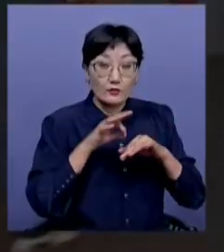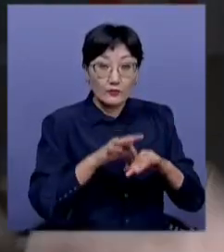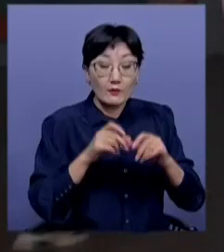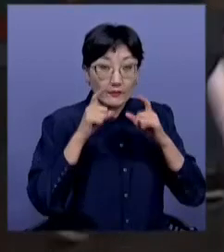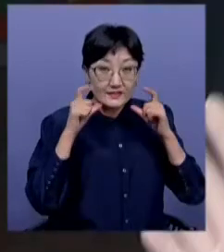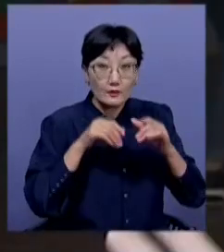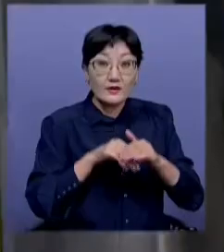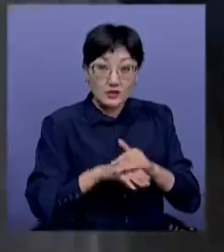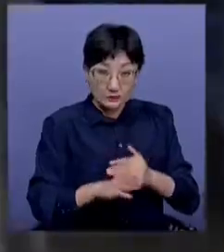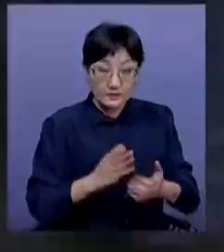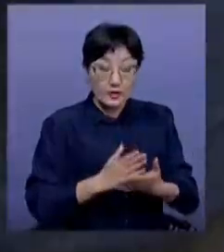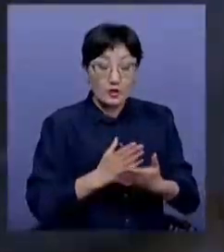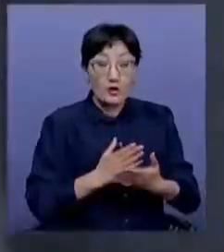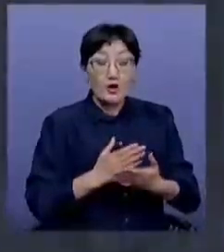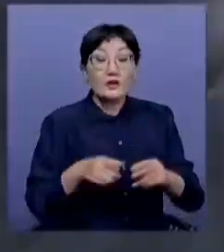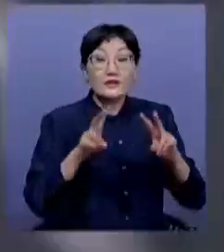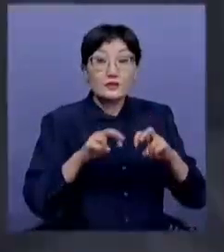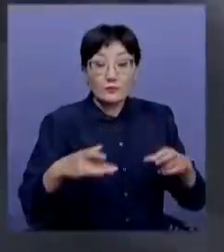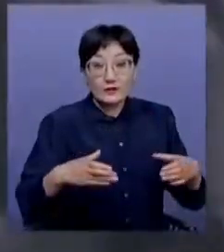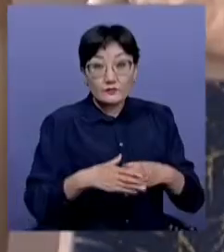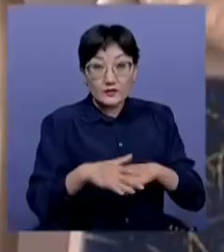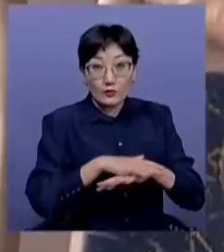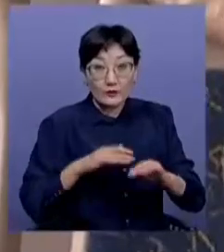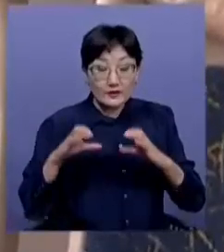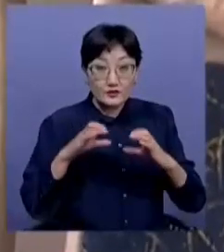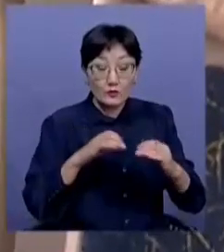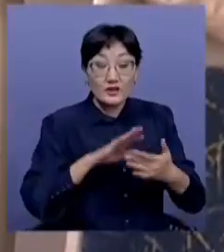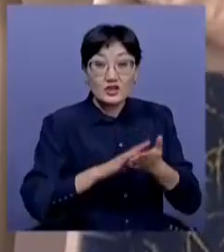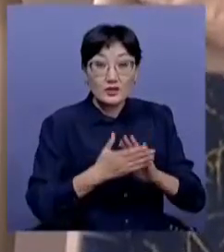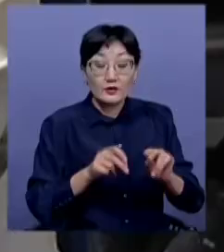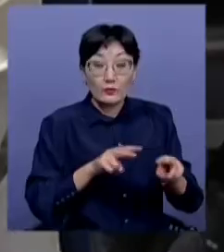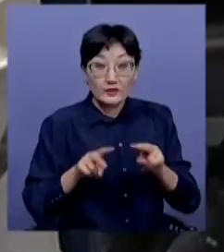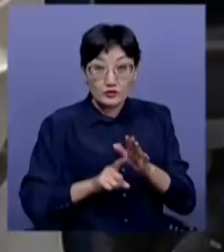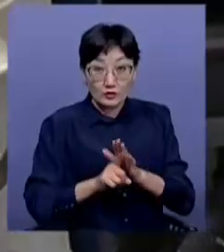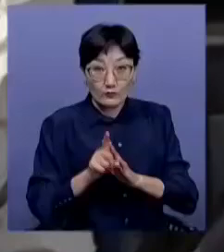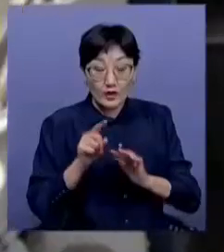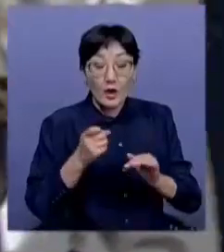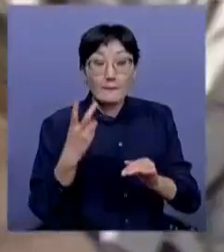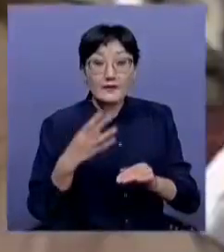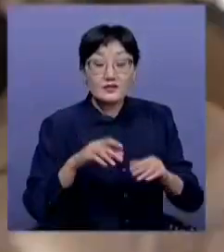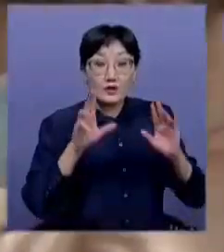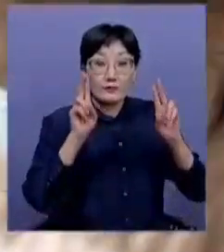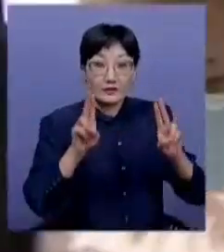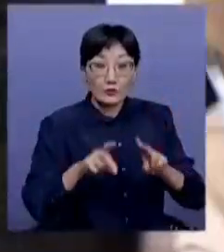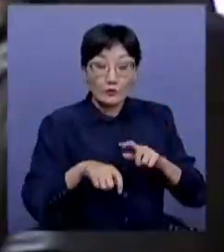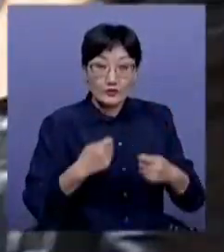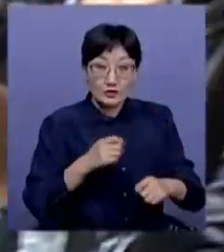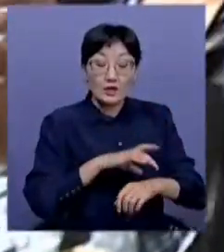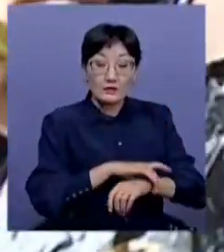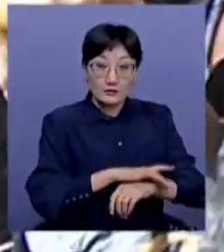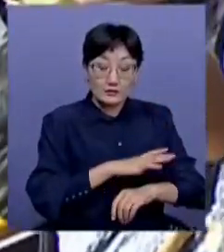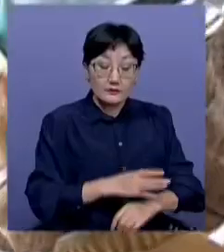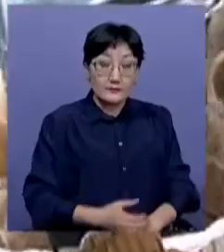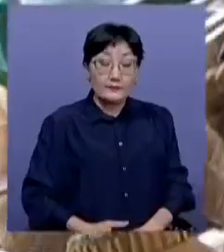маскамен шығып жатыр. Бұдан кейін тексеруші топ қоғамдық көліктердегі жағдайды бақылауға кірісті. Мұнда да біршама тәртіп бұзушылықтар анықталды.